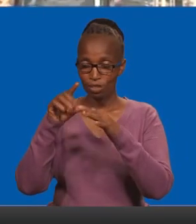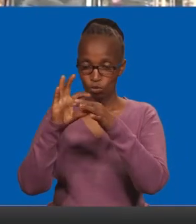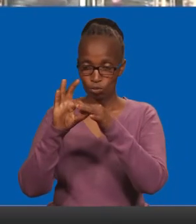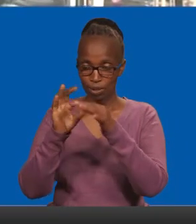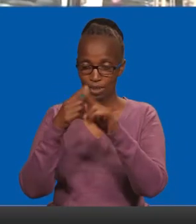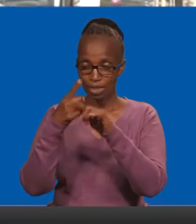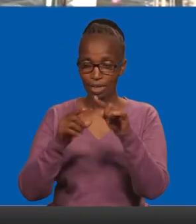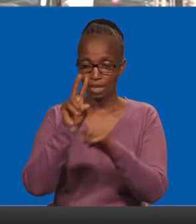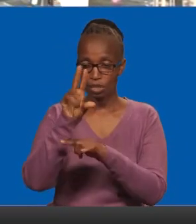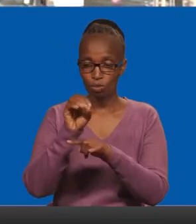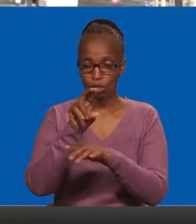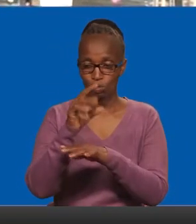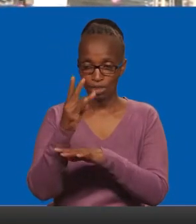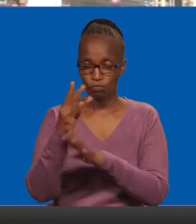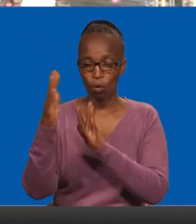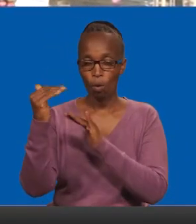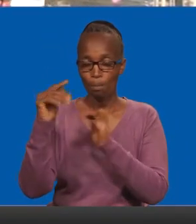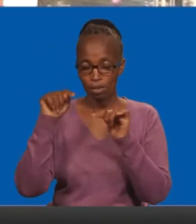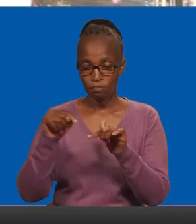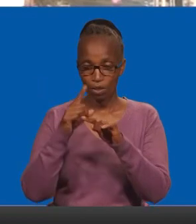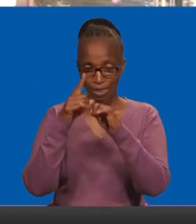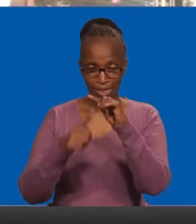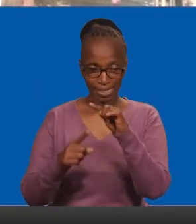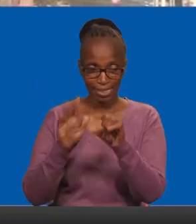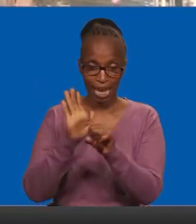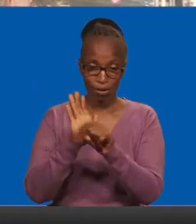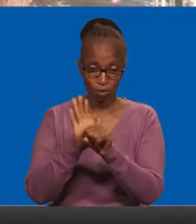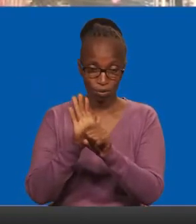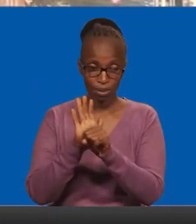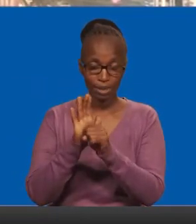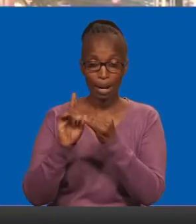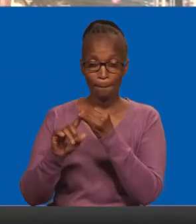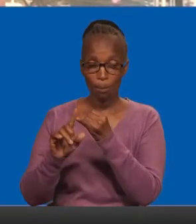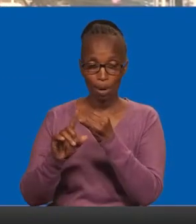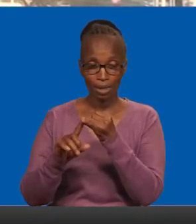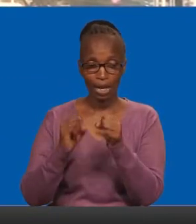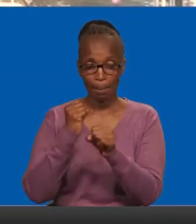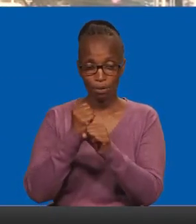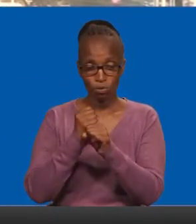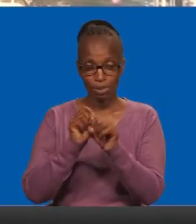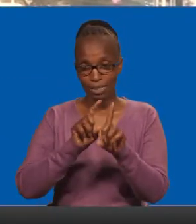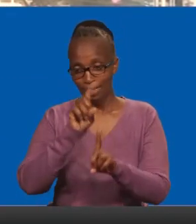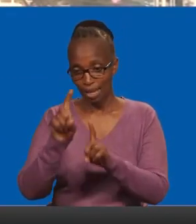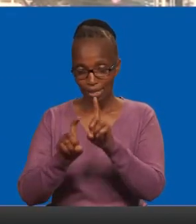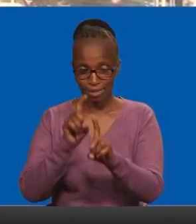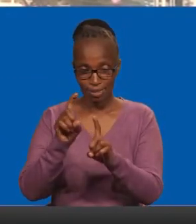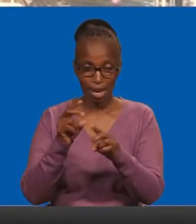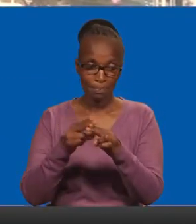lot. First of all, I'm doing my exams very soon, so keep me in your prayers. And then